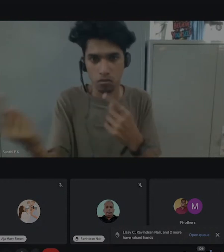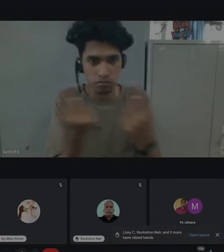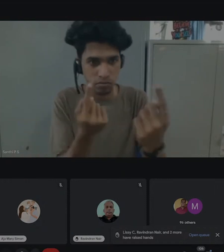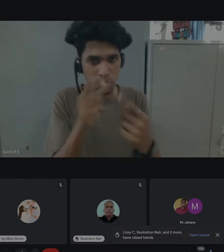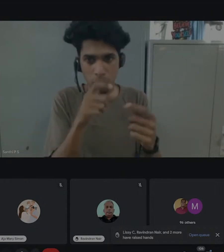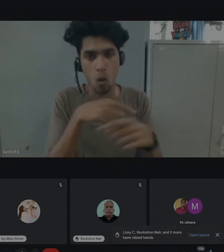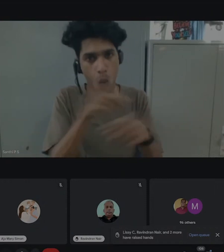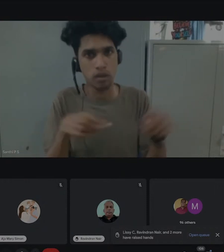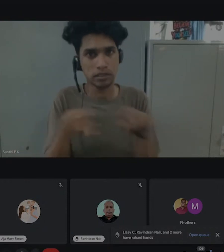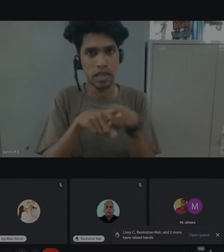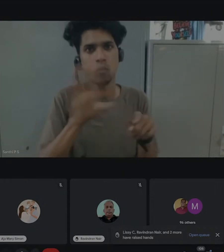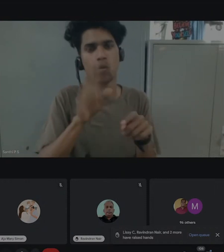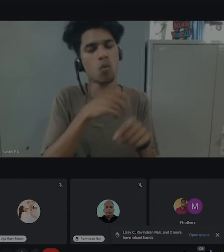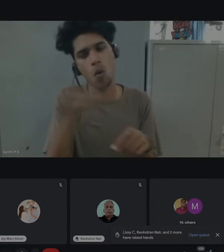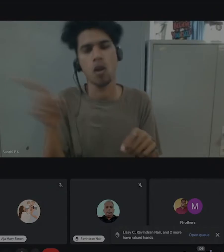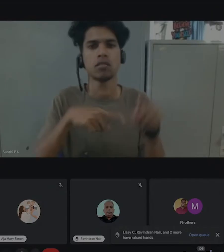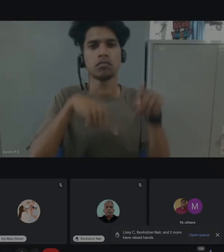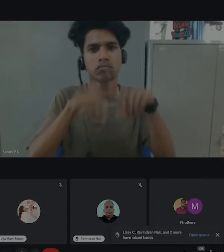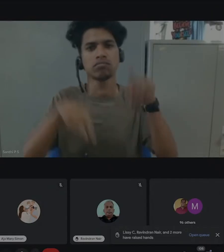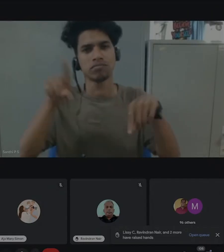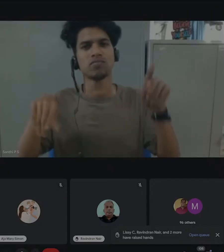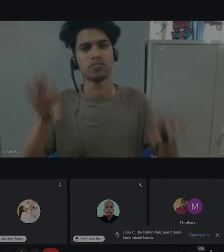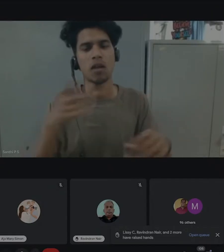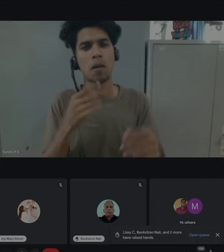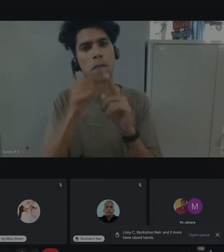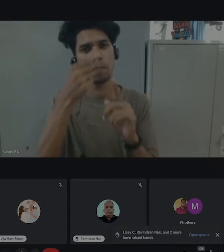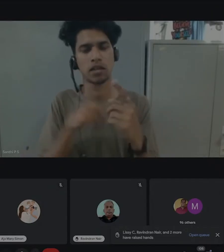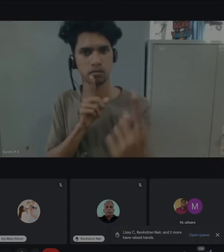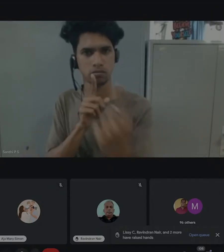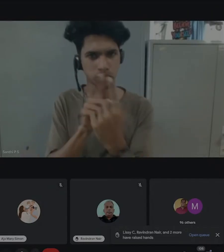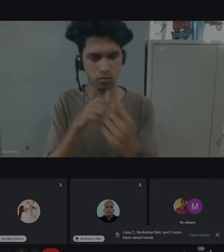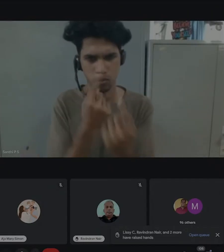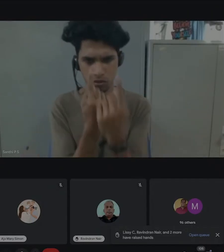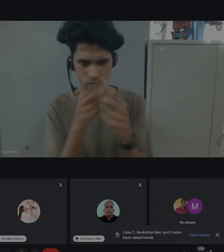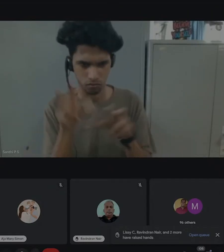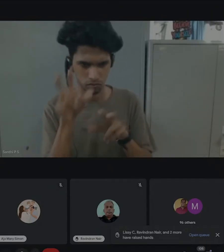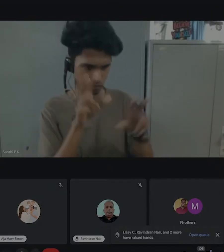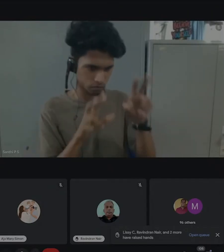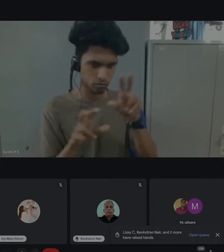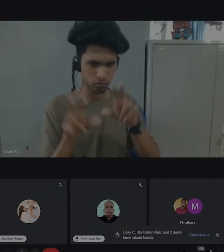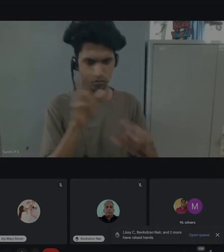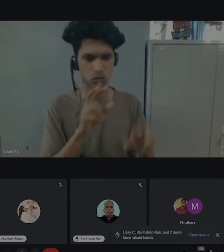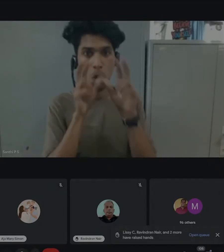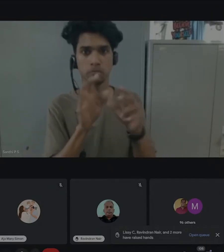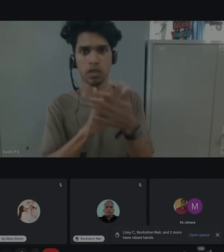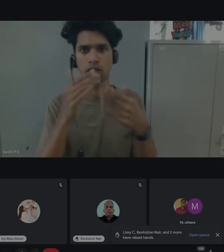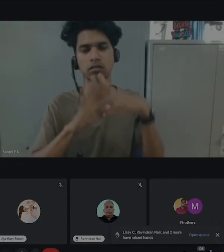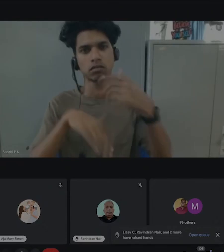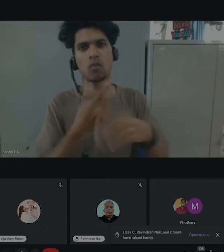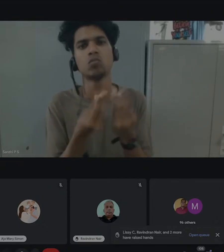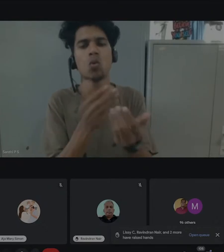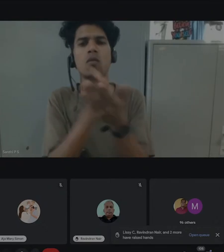മാറ്റങ്ങൾ കൊടുത്തോണ്ടേയിരിക്കണം. അതുകൊണ്ട് കുഞ്ഞിനെ നേരിട്ട് കണ്ട് ആ പ്രശ്നങ്ങൾ എന്താണെന്ന് മനസ്സിലാക്കിയാൽ മാത്രമേ അതിനുള്ള പരിഹാരവും നമുക്ക് പറയാൻ